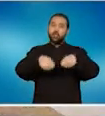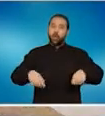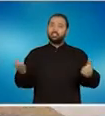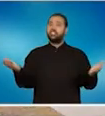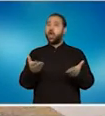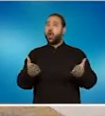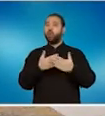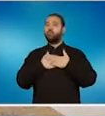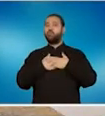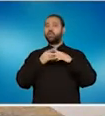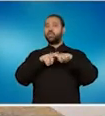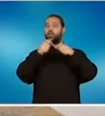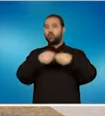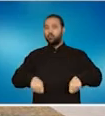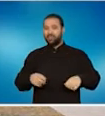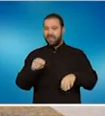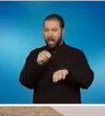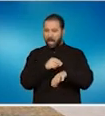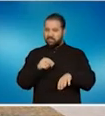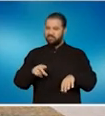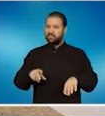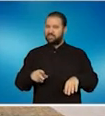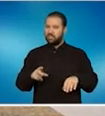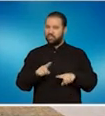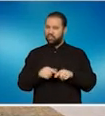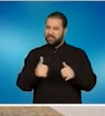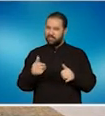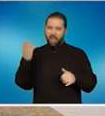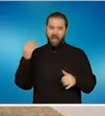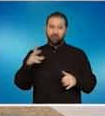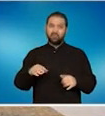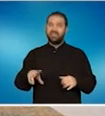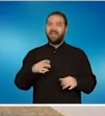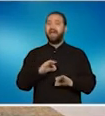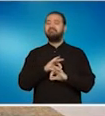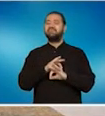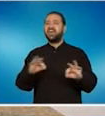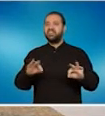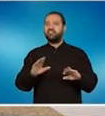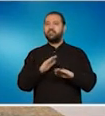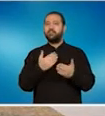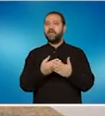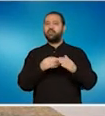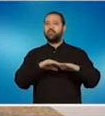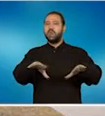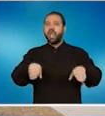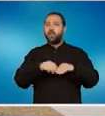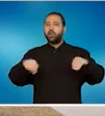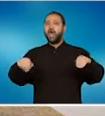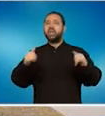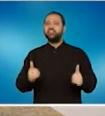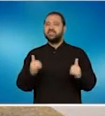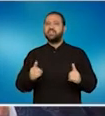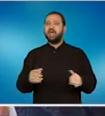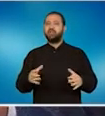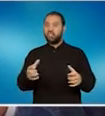simțit că ceea ce se întâmplă atunci în 89 este definitor, e decisiv pentru neamul acesta. Și și-a asumat